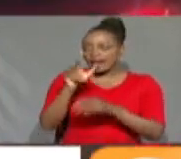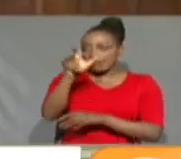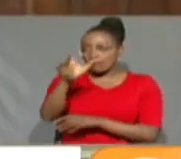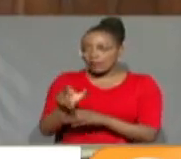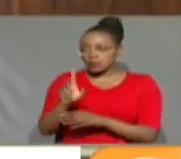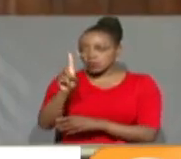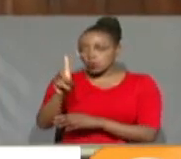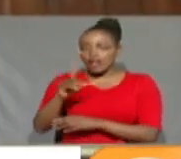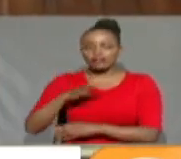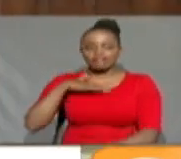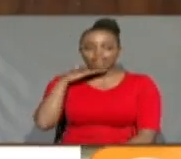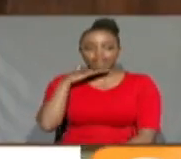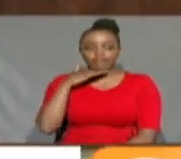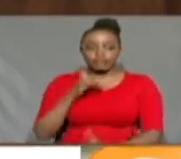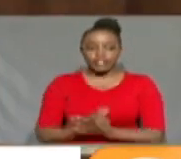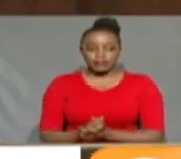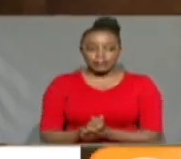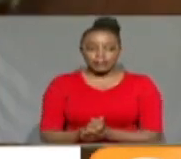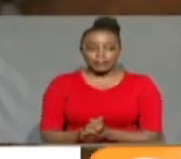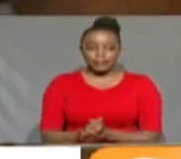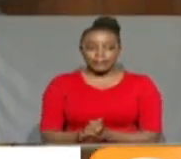mmoja.